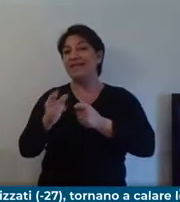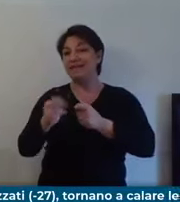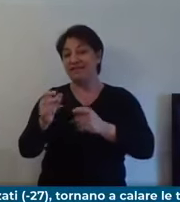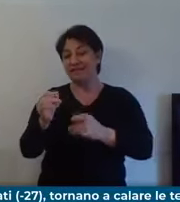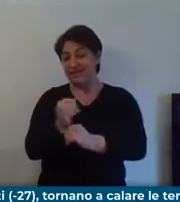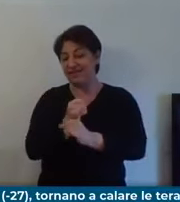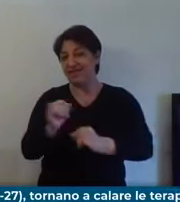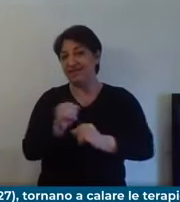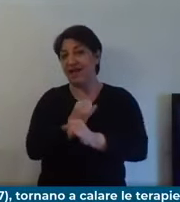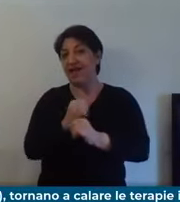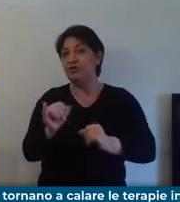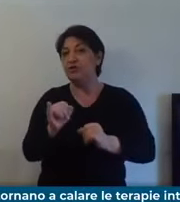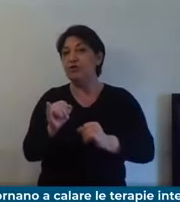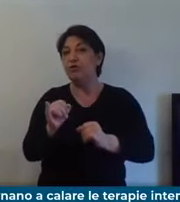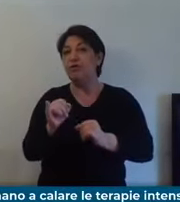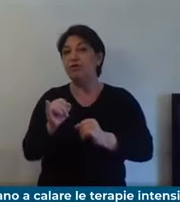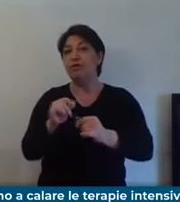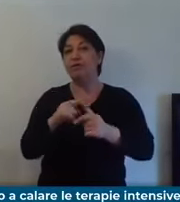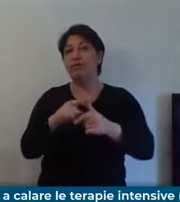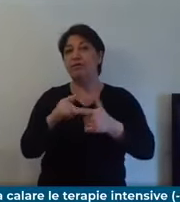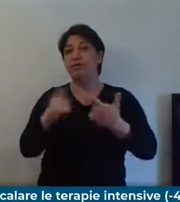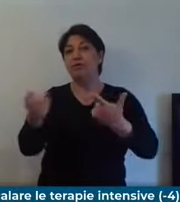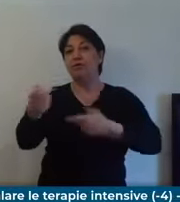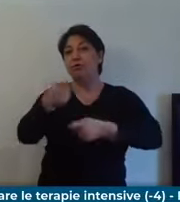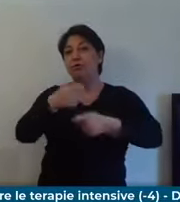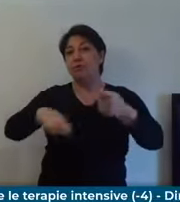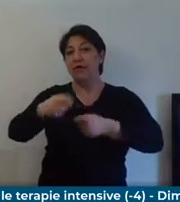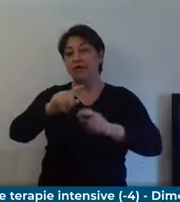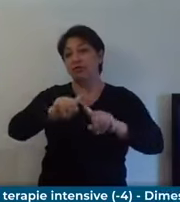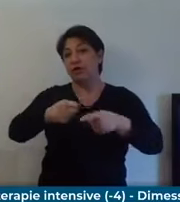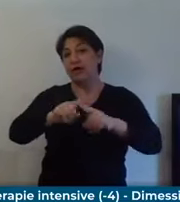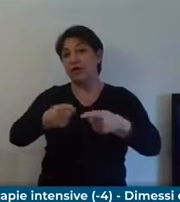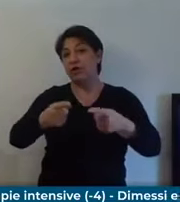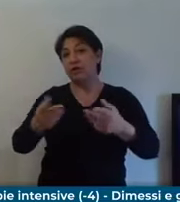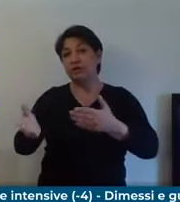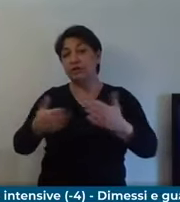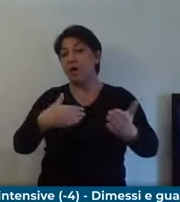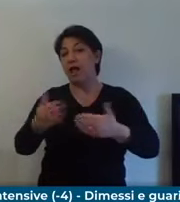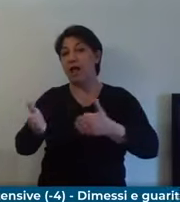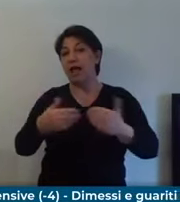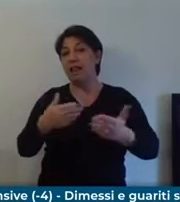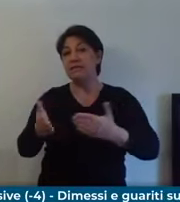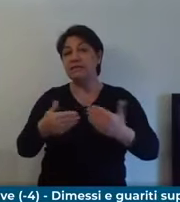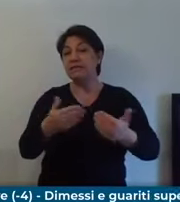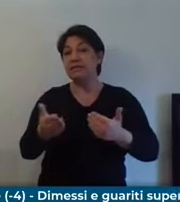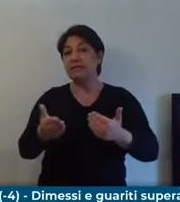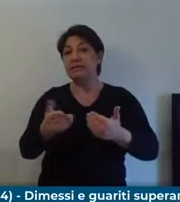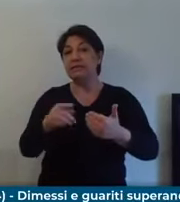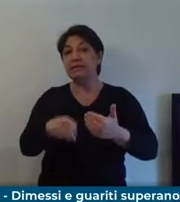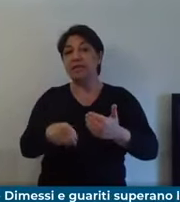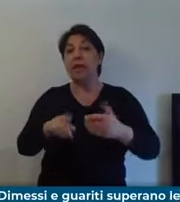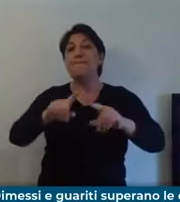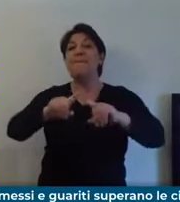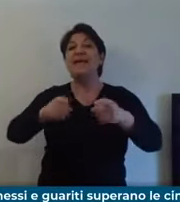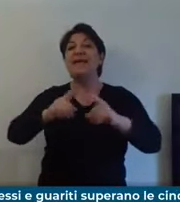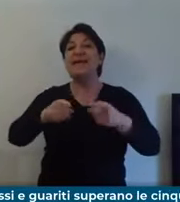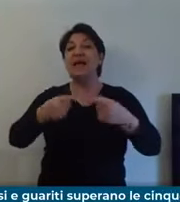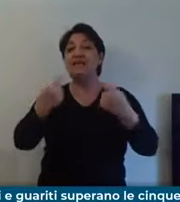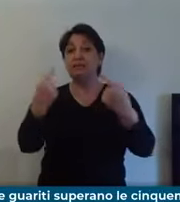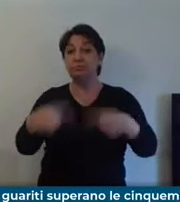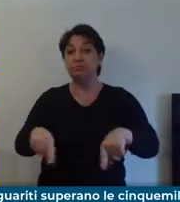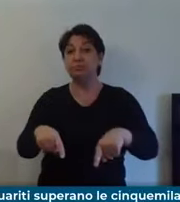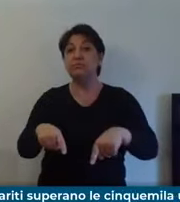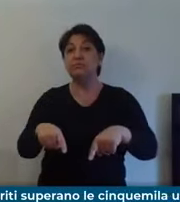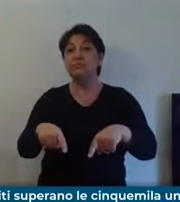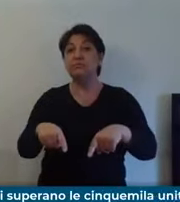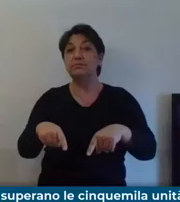alimentari, commercio al dettaglio in aree pubbliche, quindi i mercati. Ci saranno regolamenti base uguali per tutte